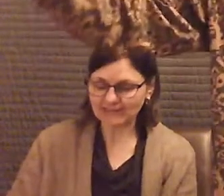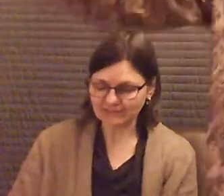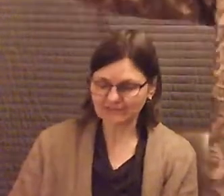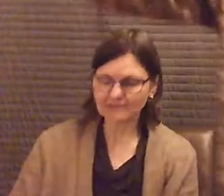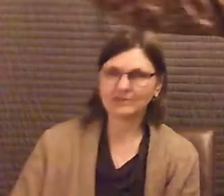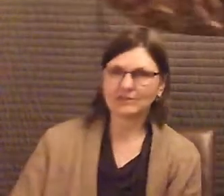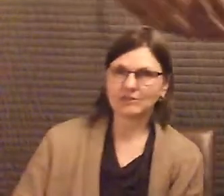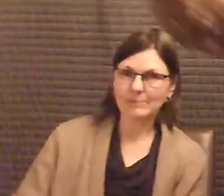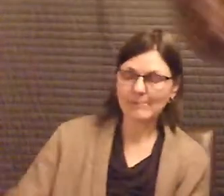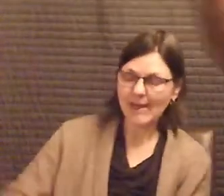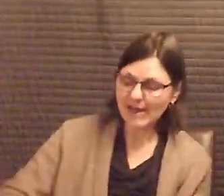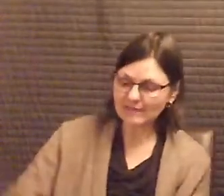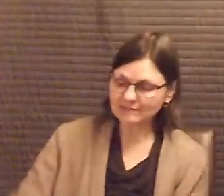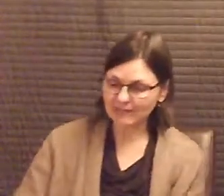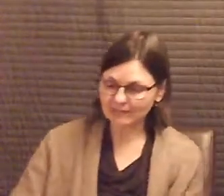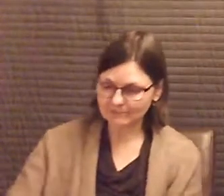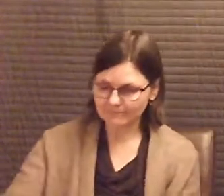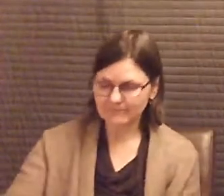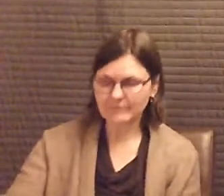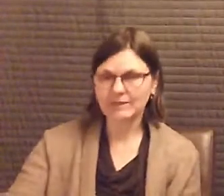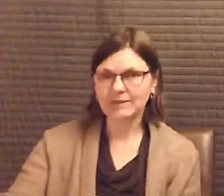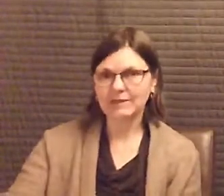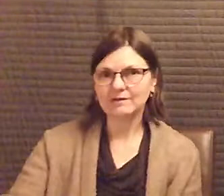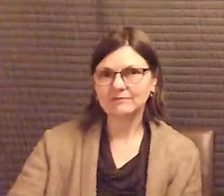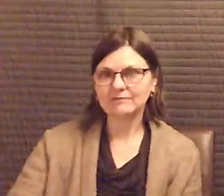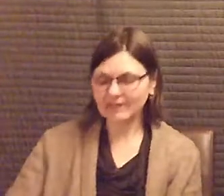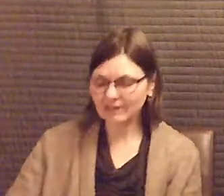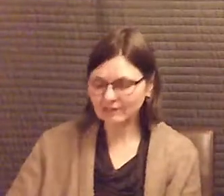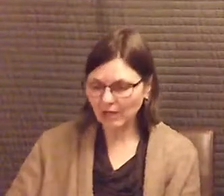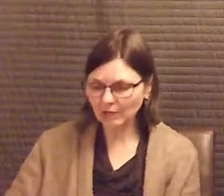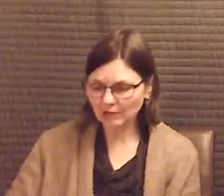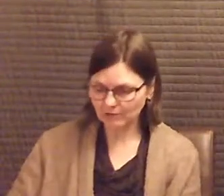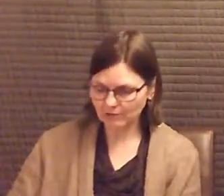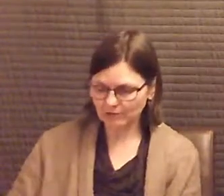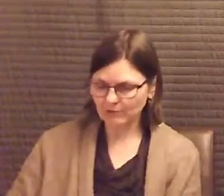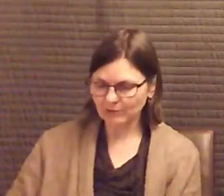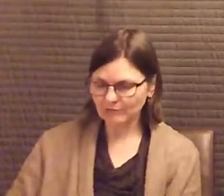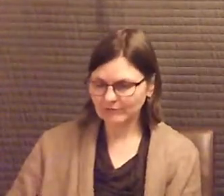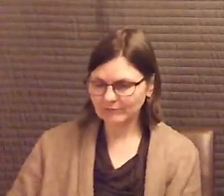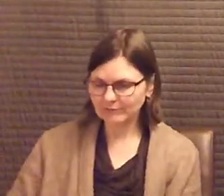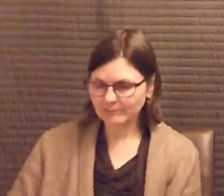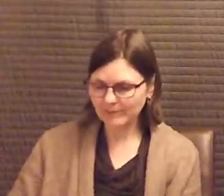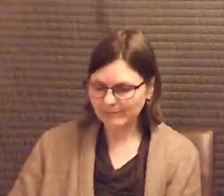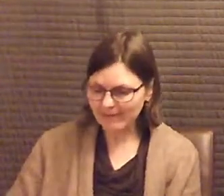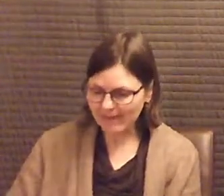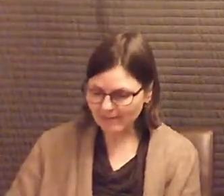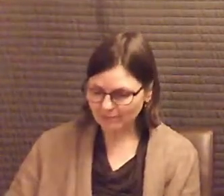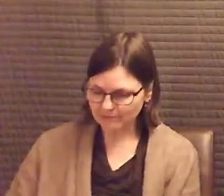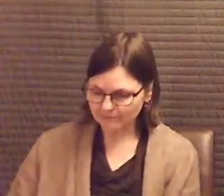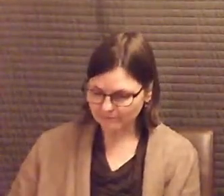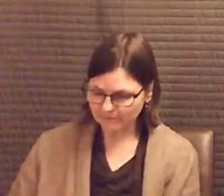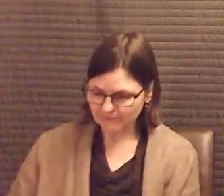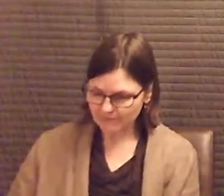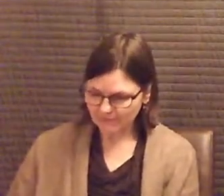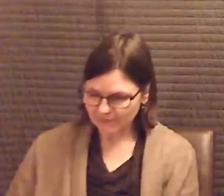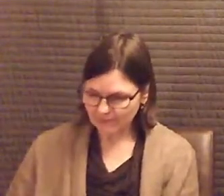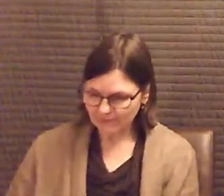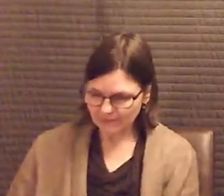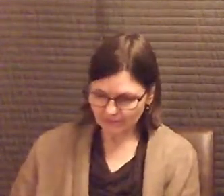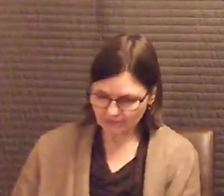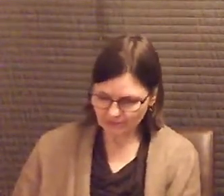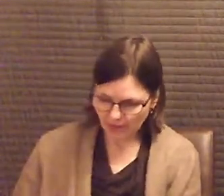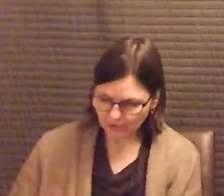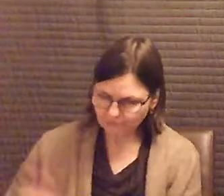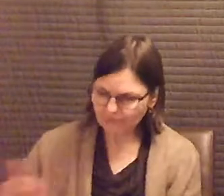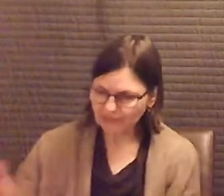niet een formeel heet mijn hart zijn binnenzak festival heb ik getuig my life met mijn mijn leven hester vaste